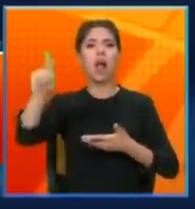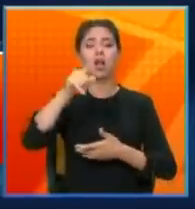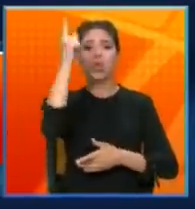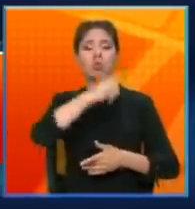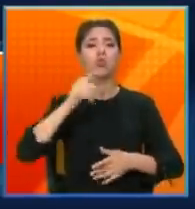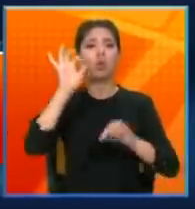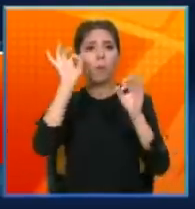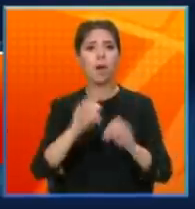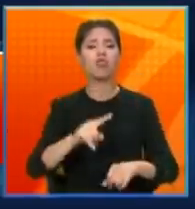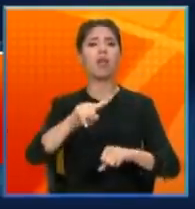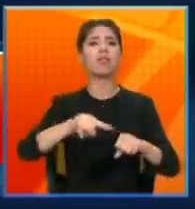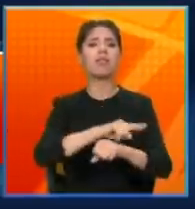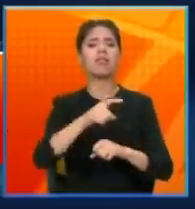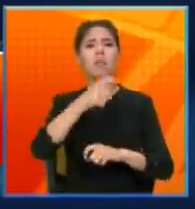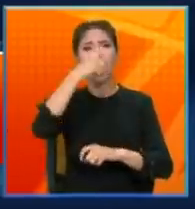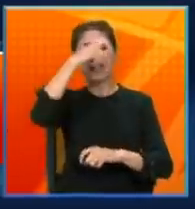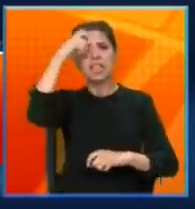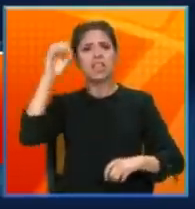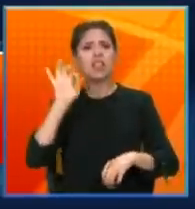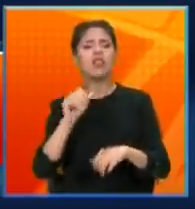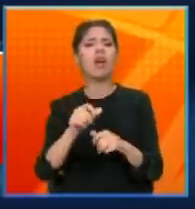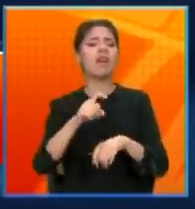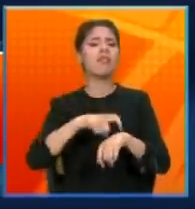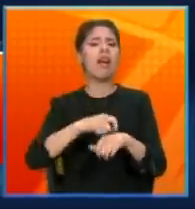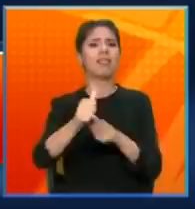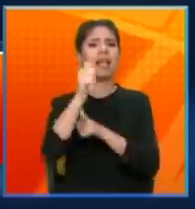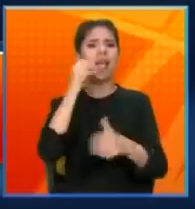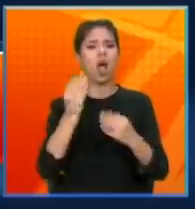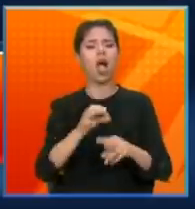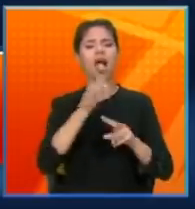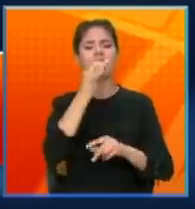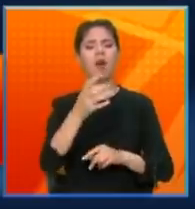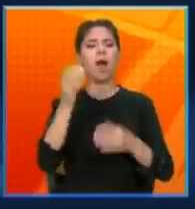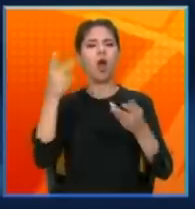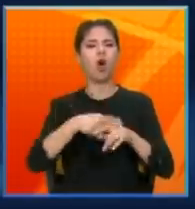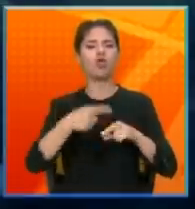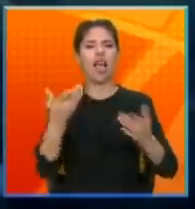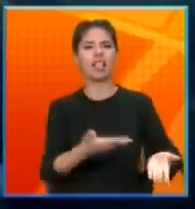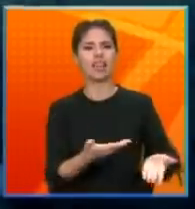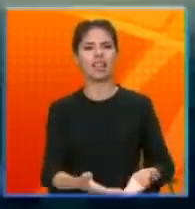başlarken zamanı en sıcak saatlere geri sarmalıyız. ATV Haber'e hoş geldiniz.